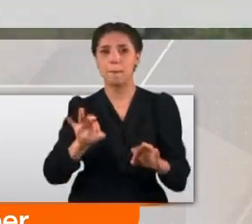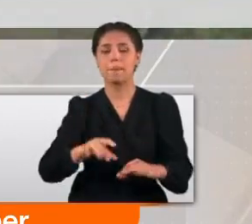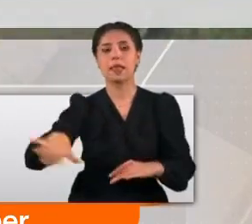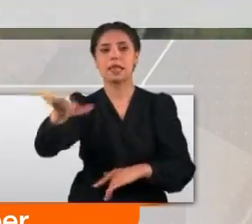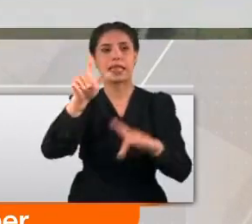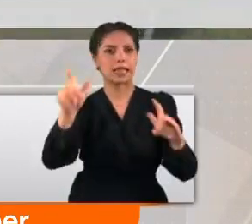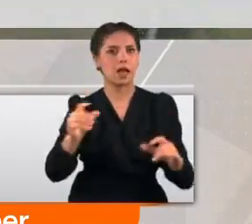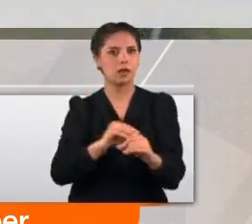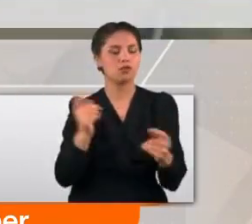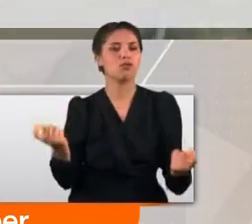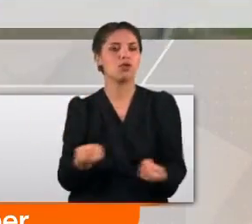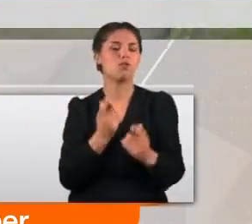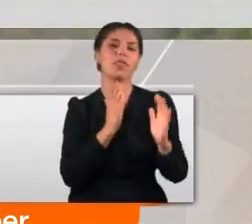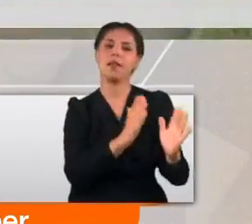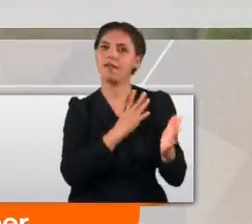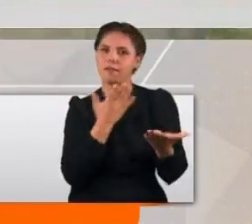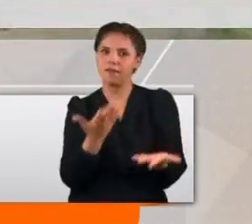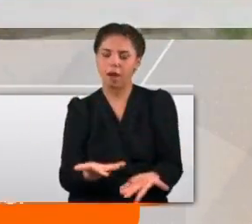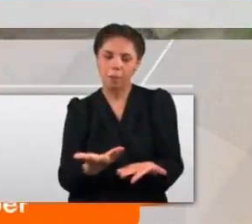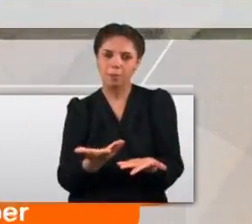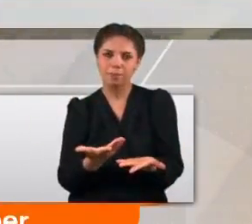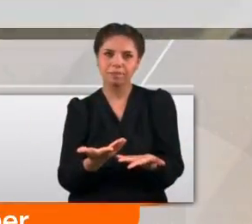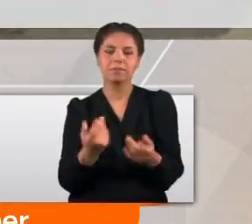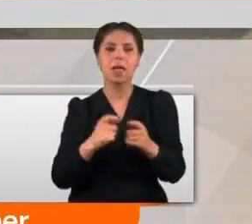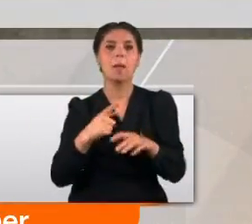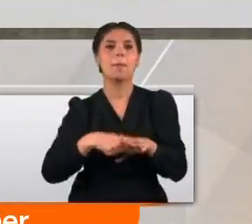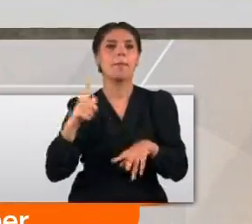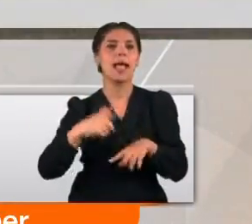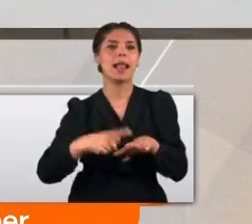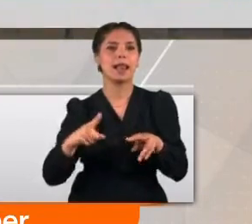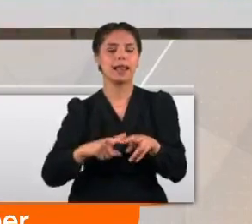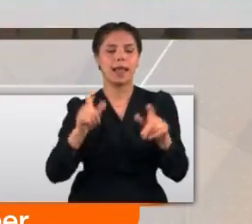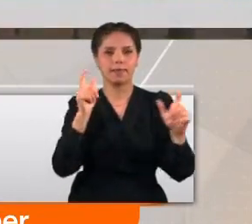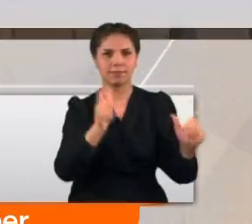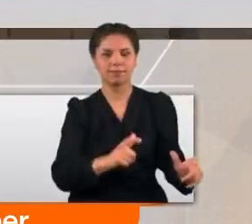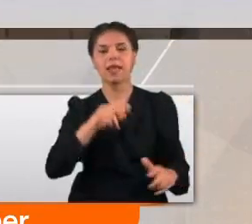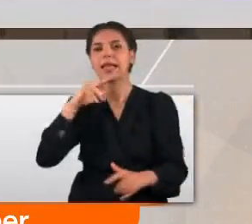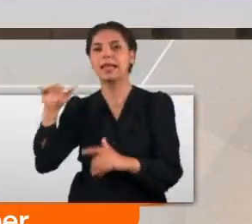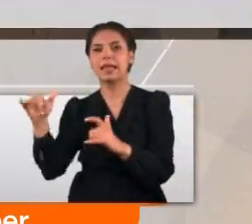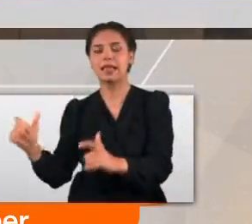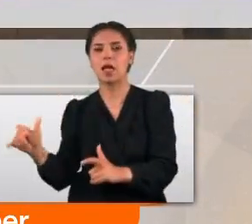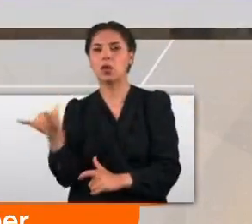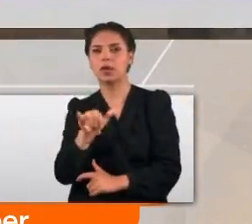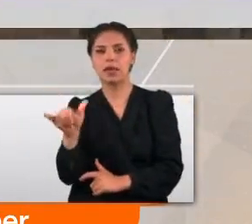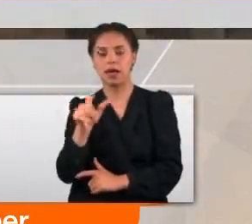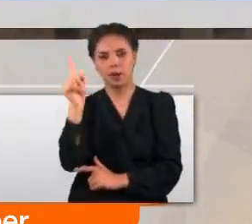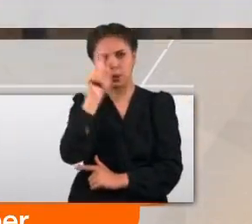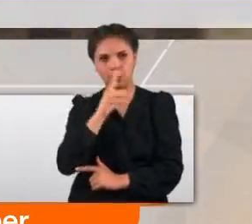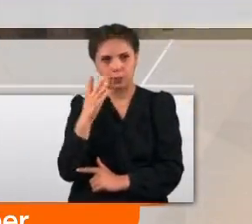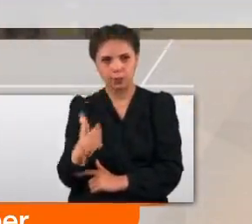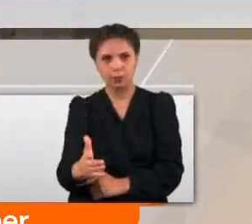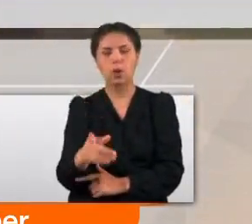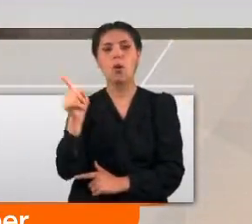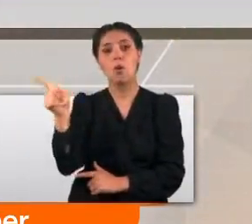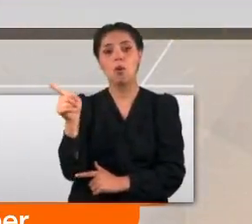sahada çalışmalarını sürdürüyor. Tabii ki Belen'in İskenderun ilçesine yakın olması ve aynı zamanda